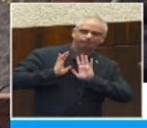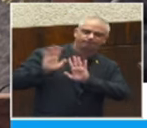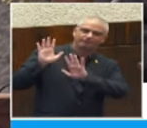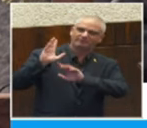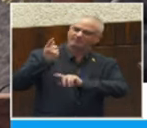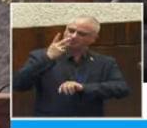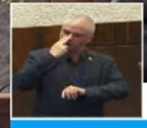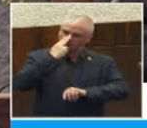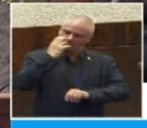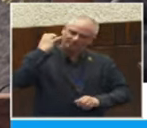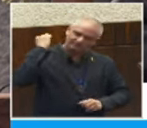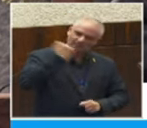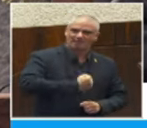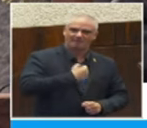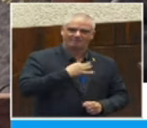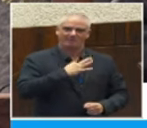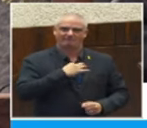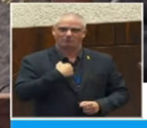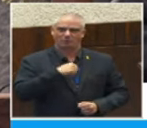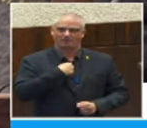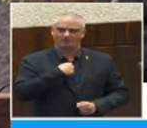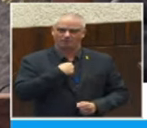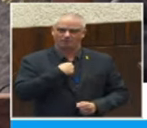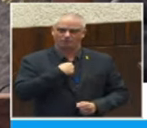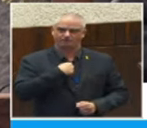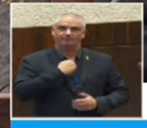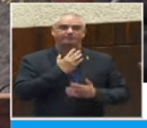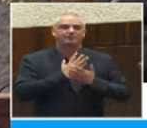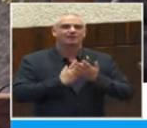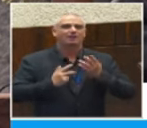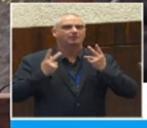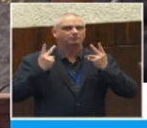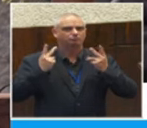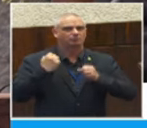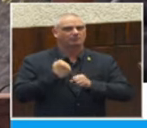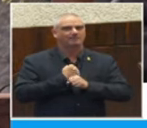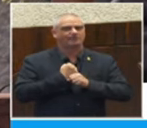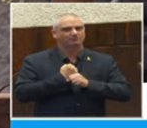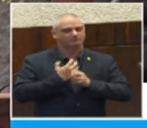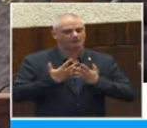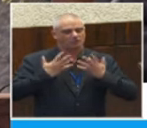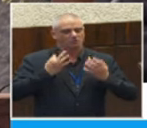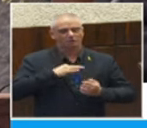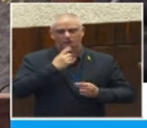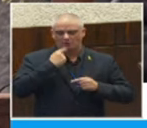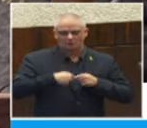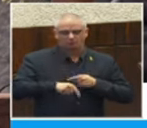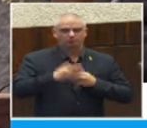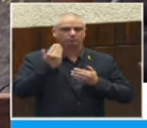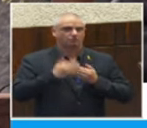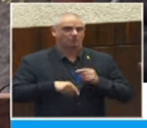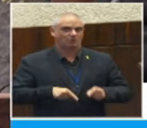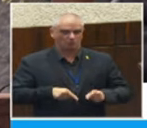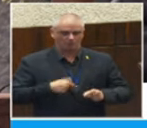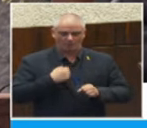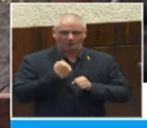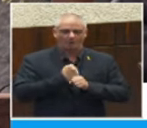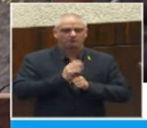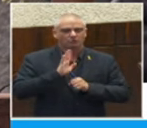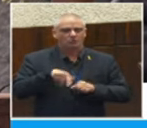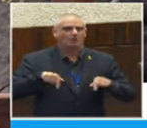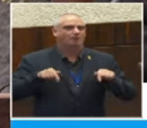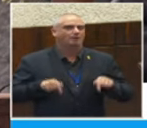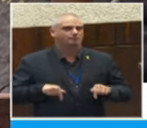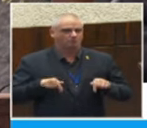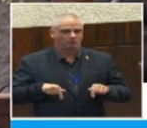בה. חלק משמעותי מהעשייה האינטנסיבית שלנו בשנה החולפת נעשה גם כאן בבית